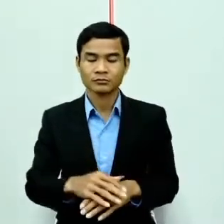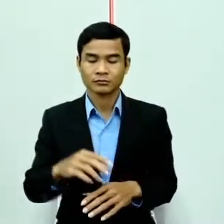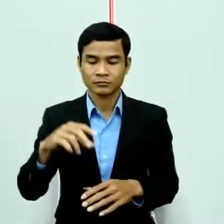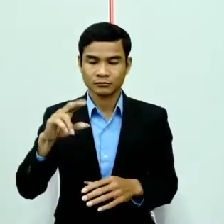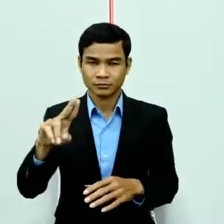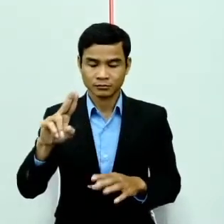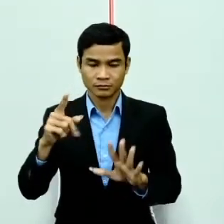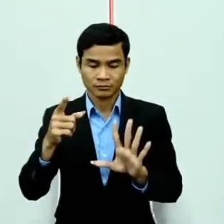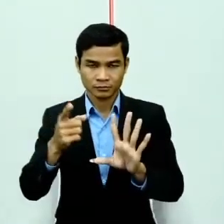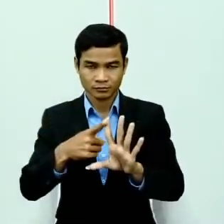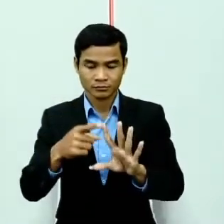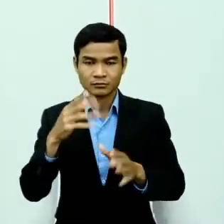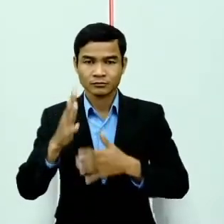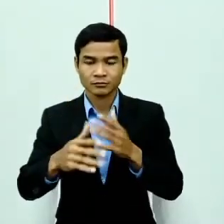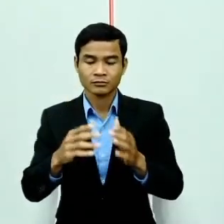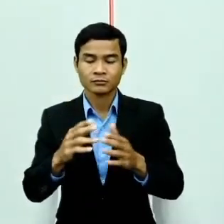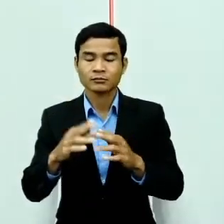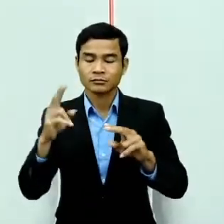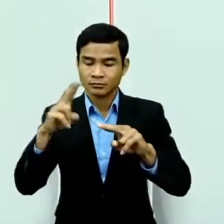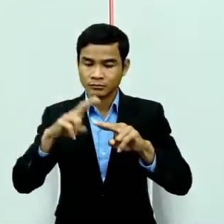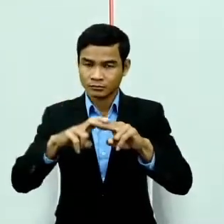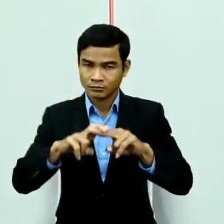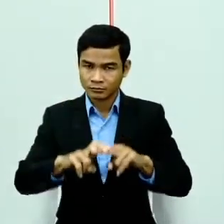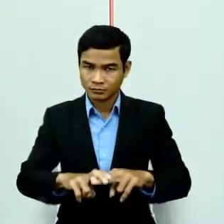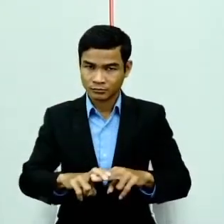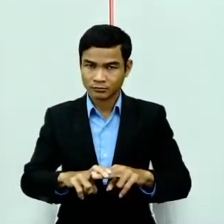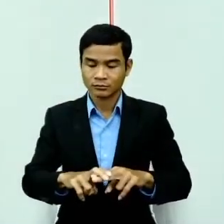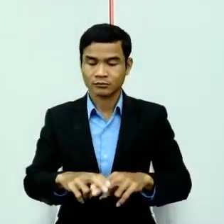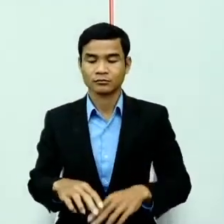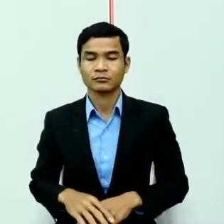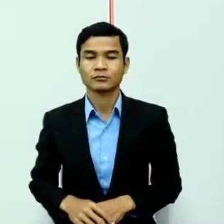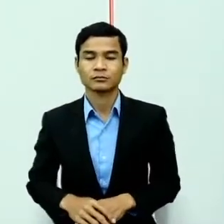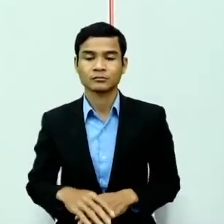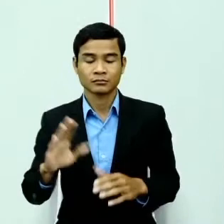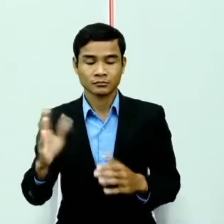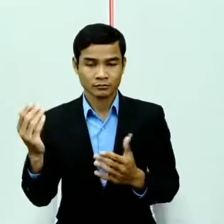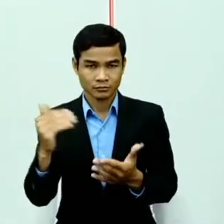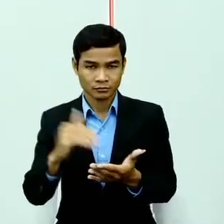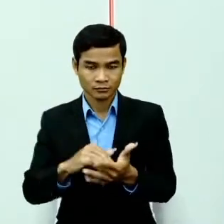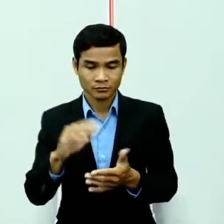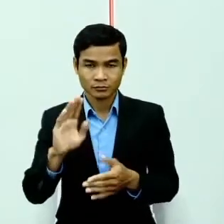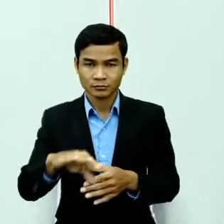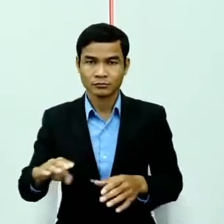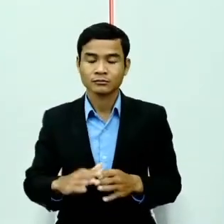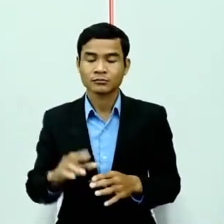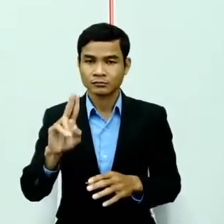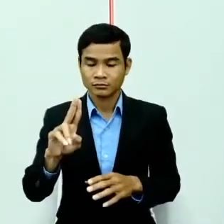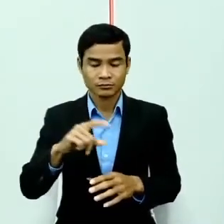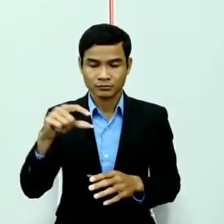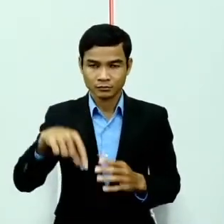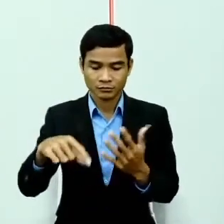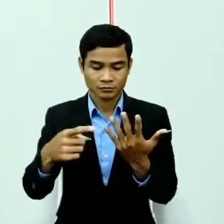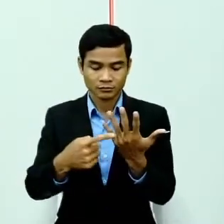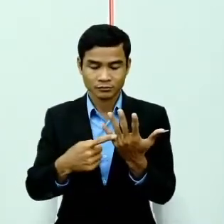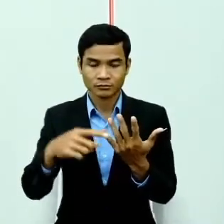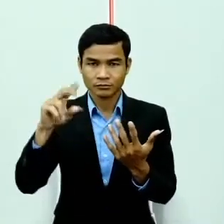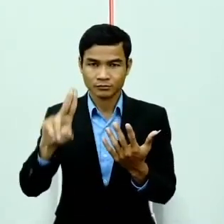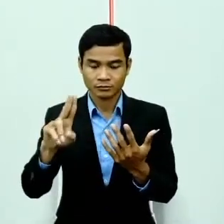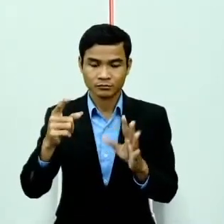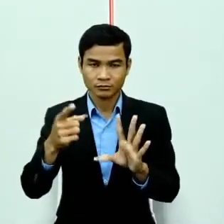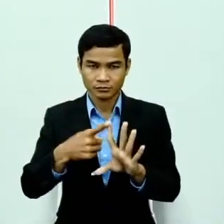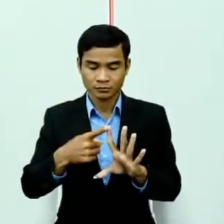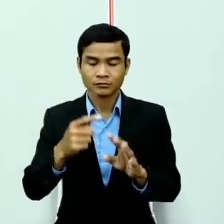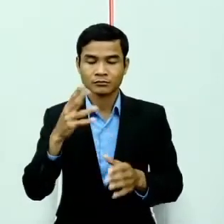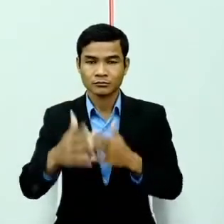o ấy ấy cầu ấy cha mà đồng tiệt con co ấu cầu o